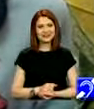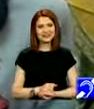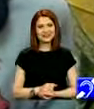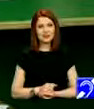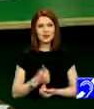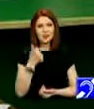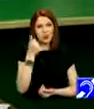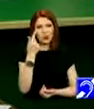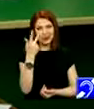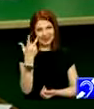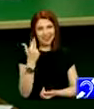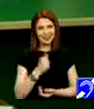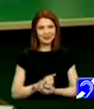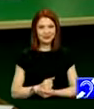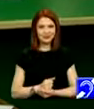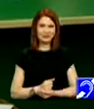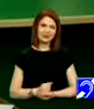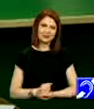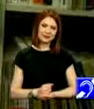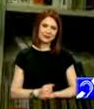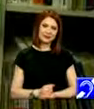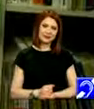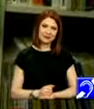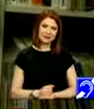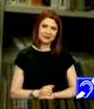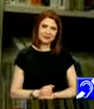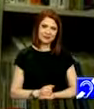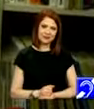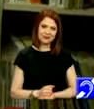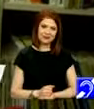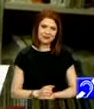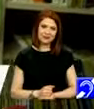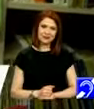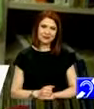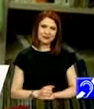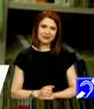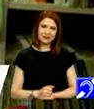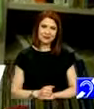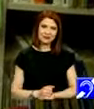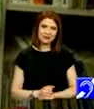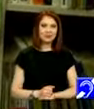1, 2, 3. It's very beautiful language and